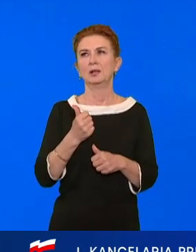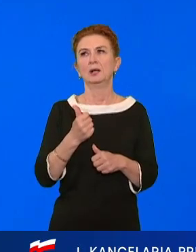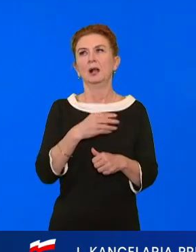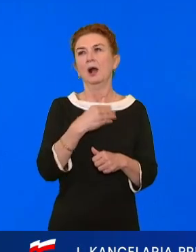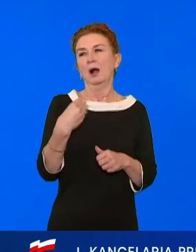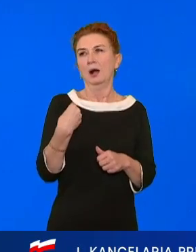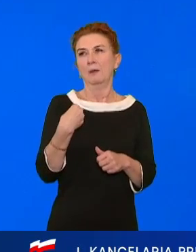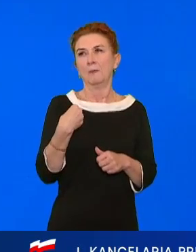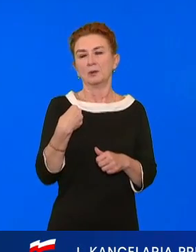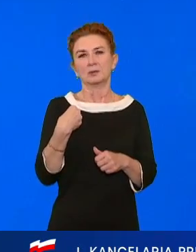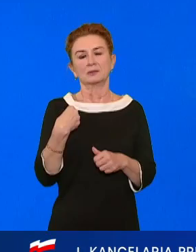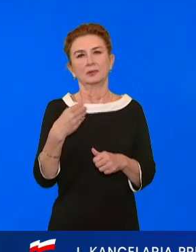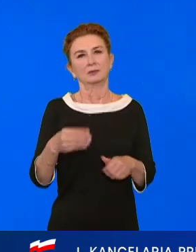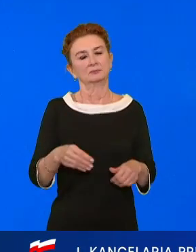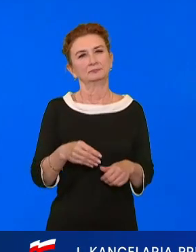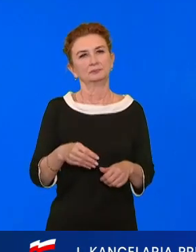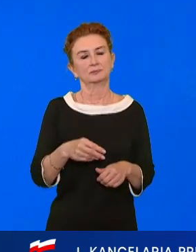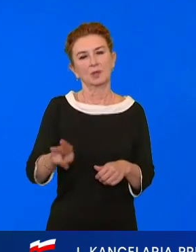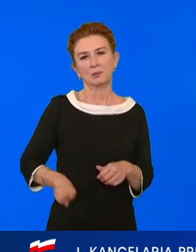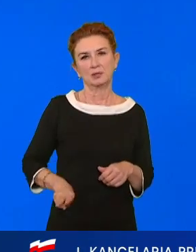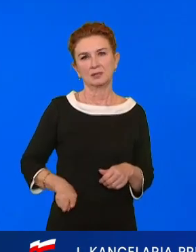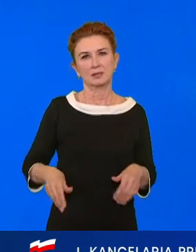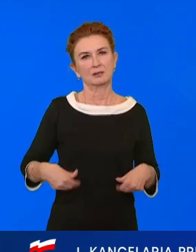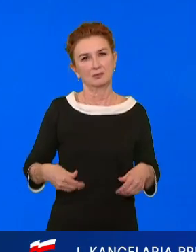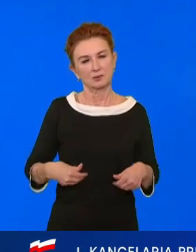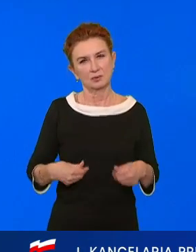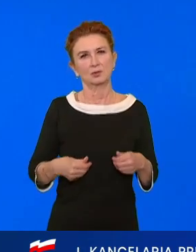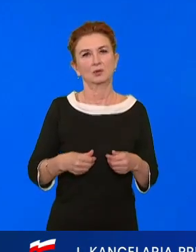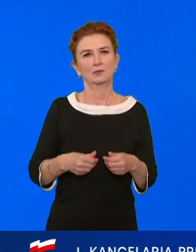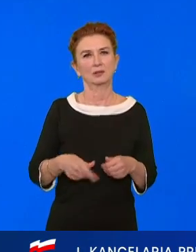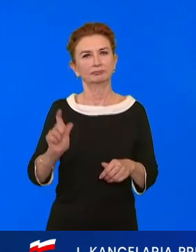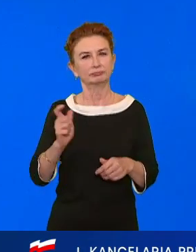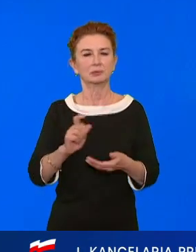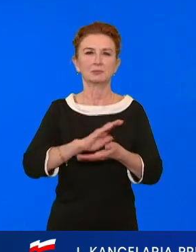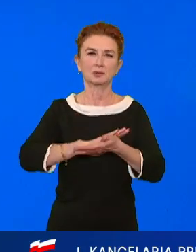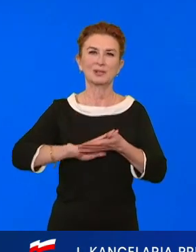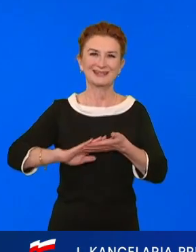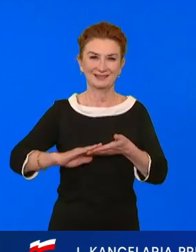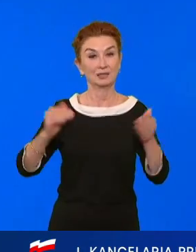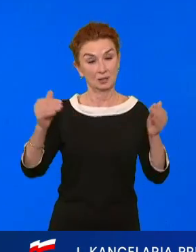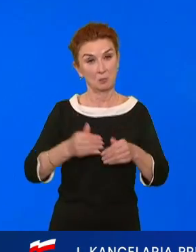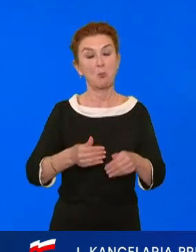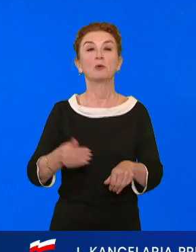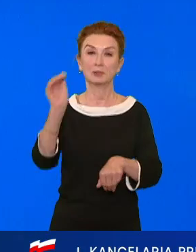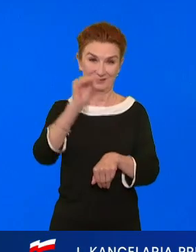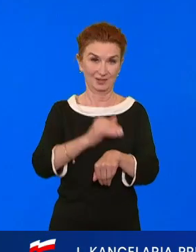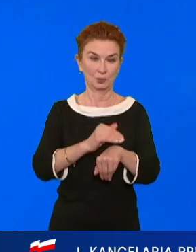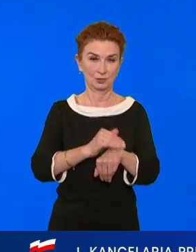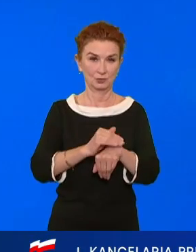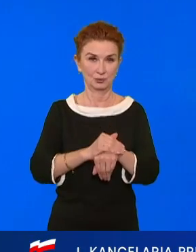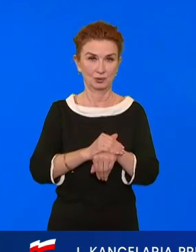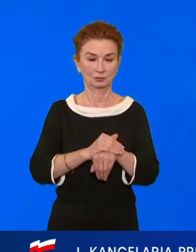polskie w szczególności ministerstwo zdrowia i główny inspektor sanitarny mogli dopuścić do rozgrywek na jakich zasadach